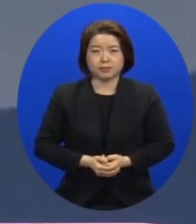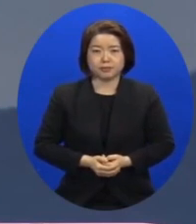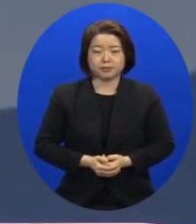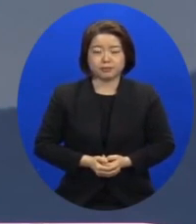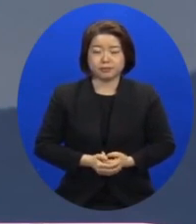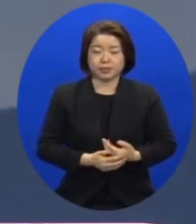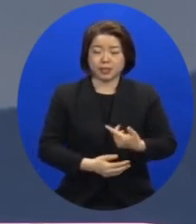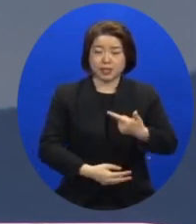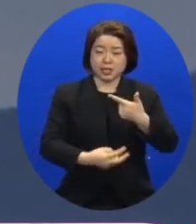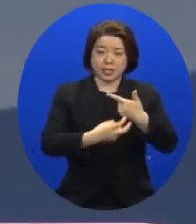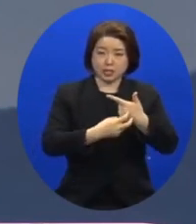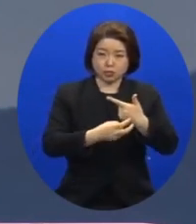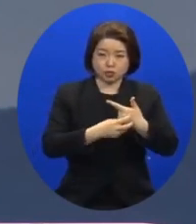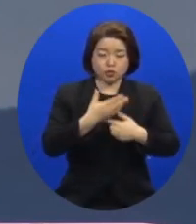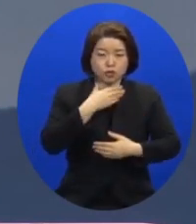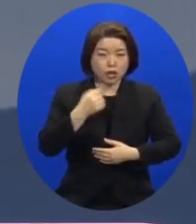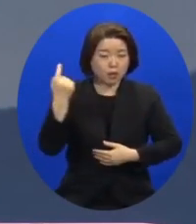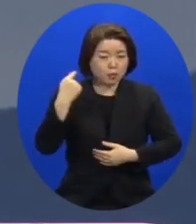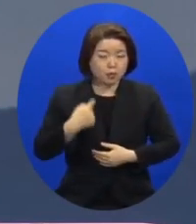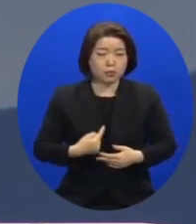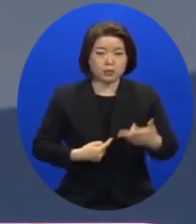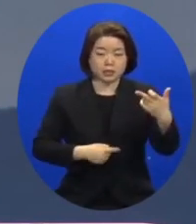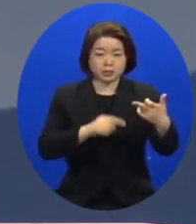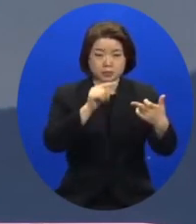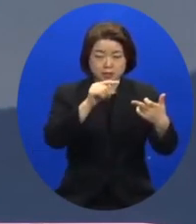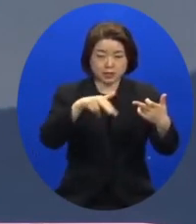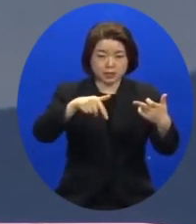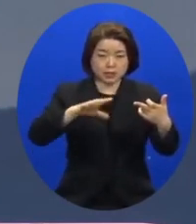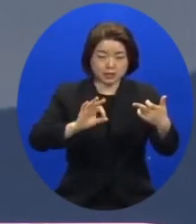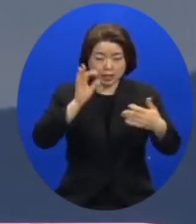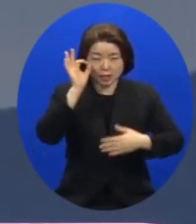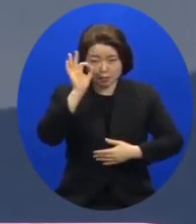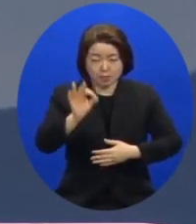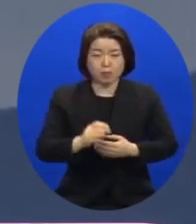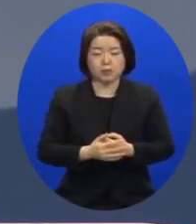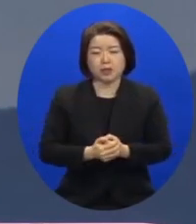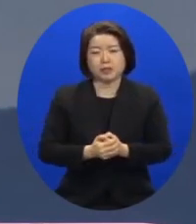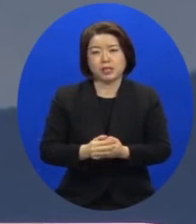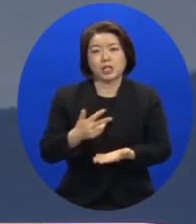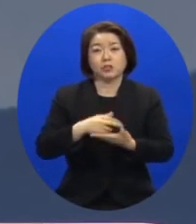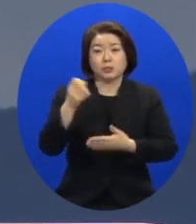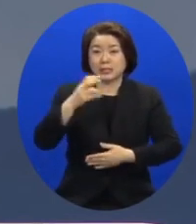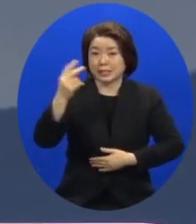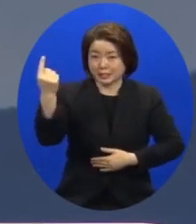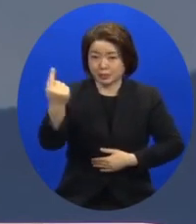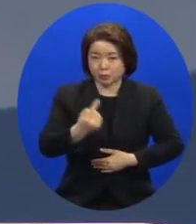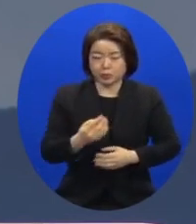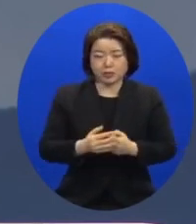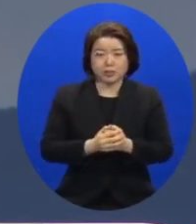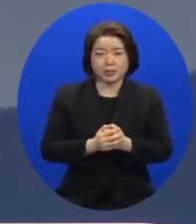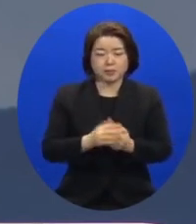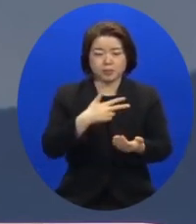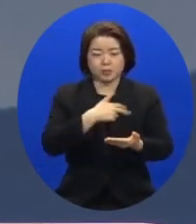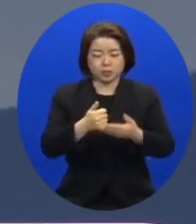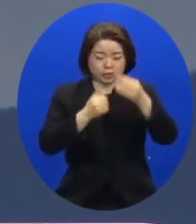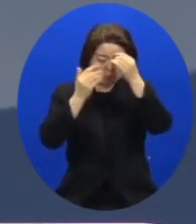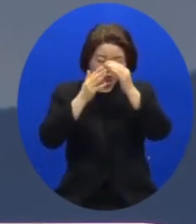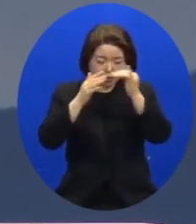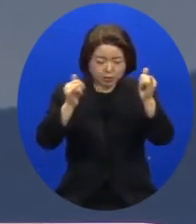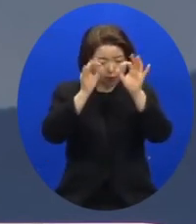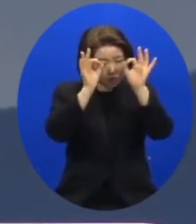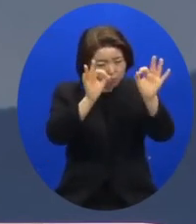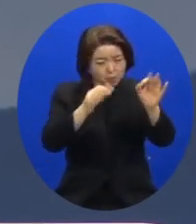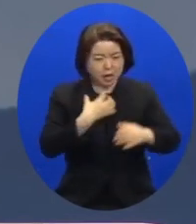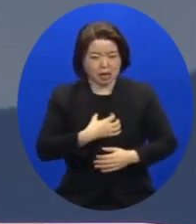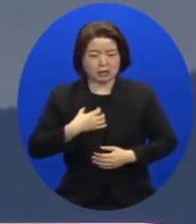누가복음 17장 26절 에서 3 10절에 보면 주님이 재림 에 오실 때 주님이 성도들을 보면서 걱정하신 내용이